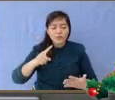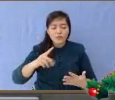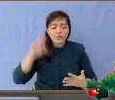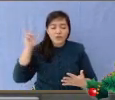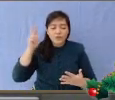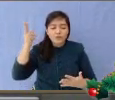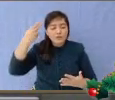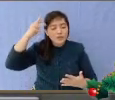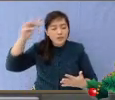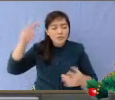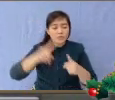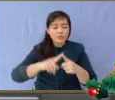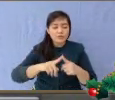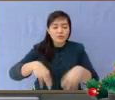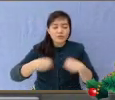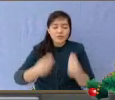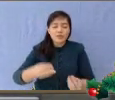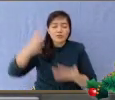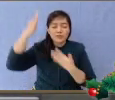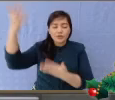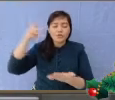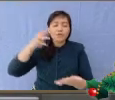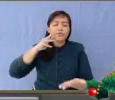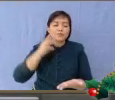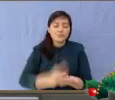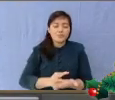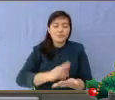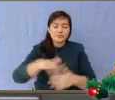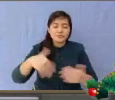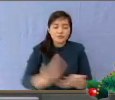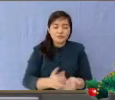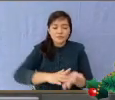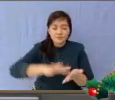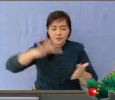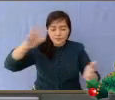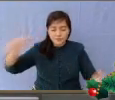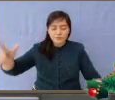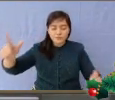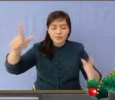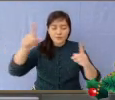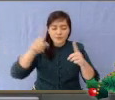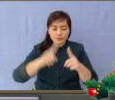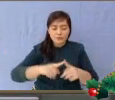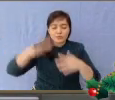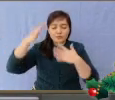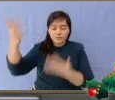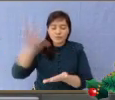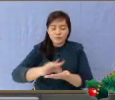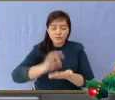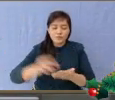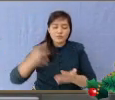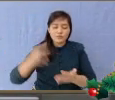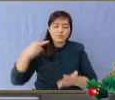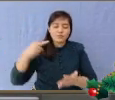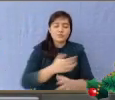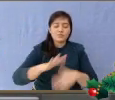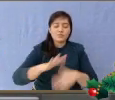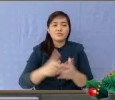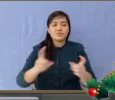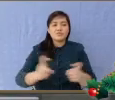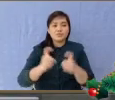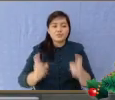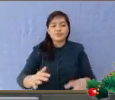ipadala, ipahayag po sa amin. All the glory belongs to you, O God. Forgive us in all our sins, in Jesus' name.